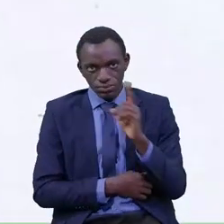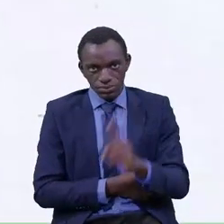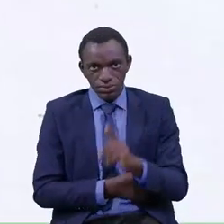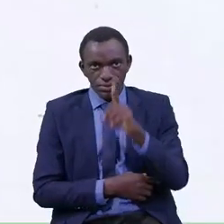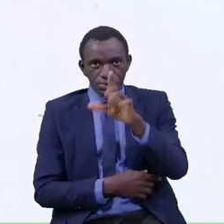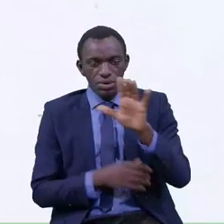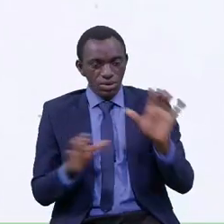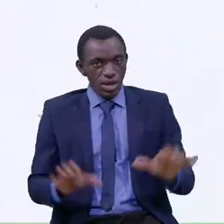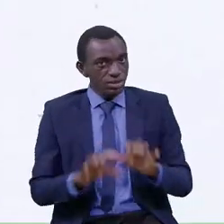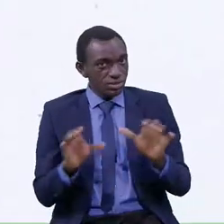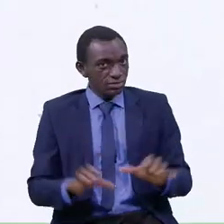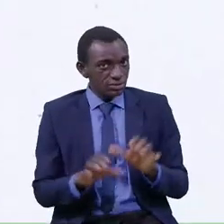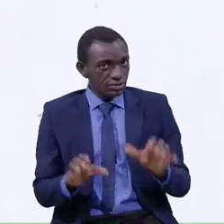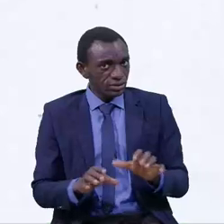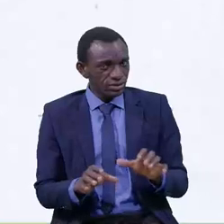activité.